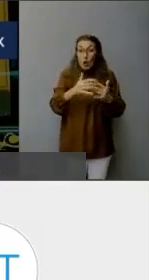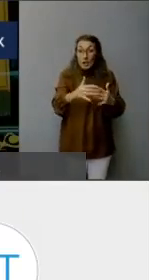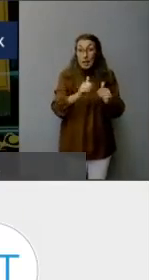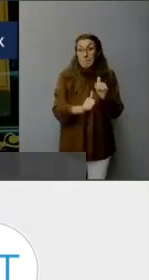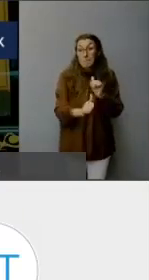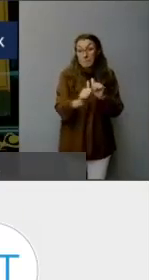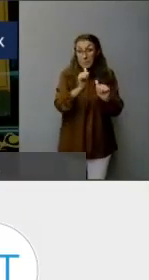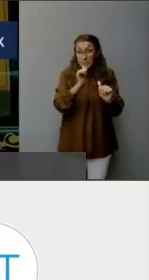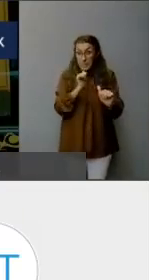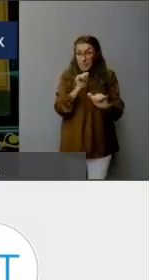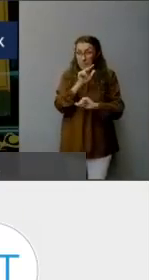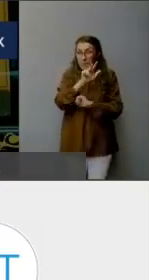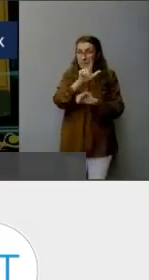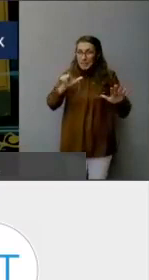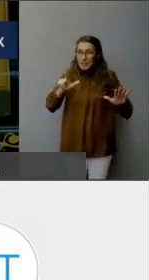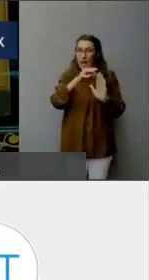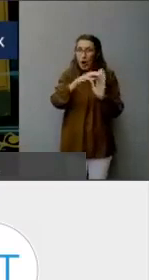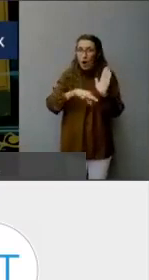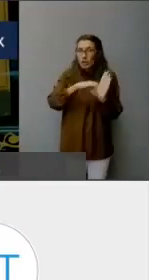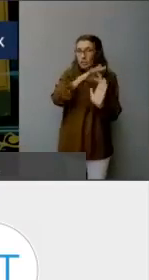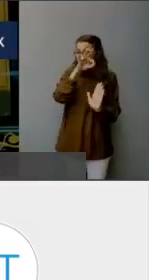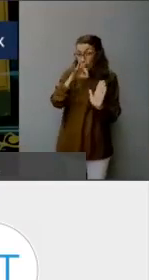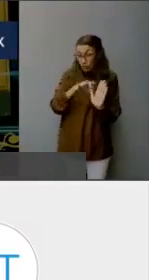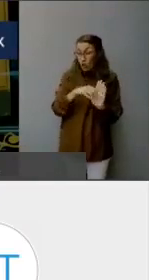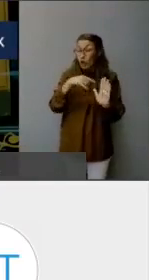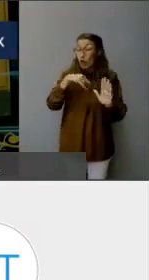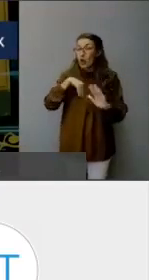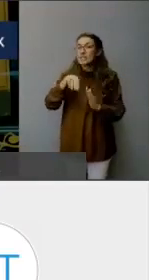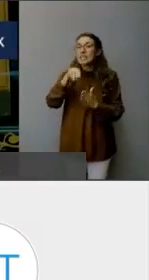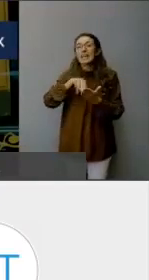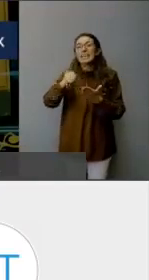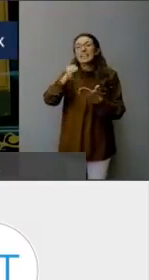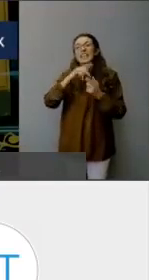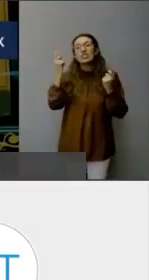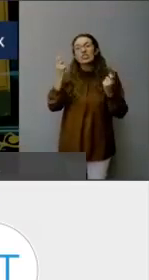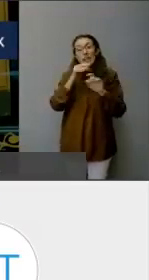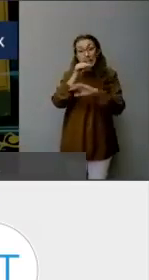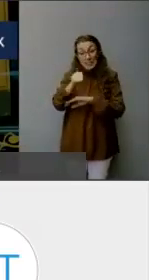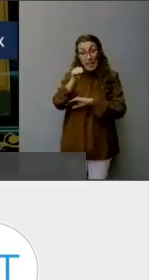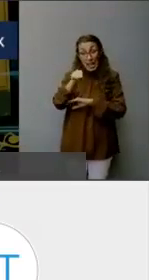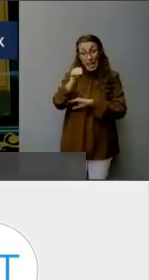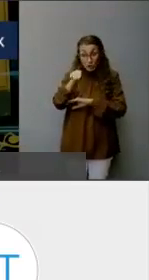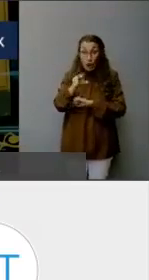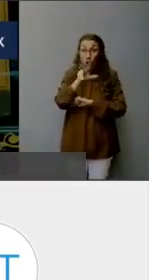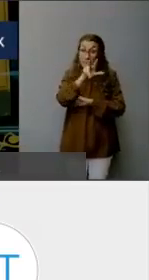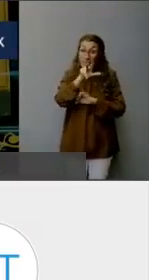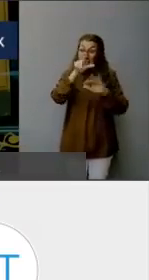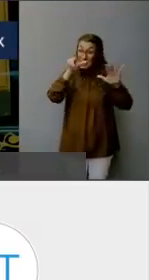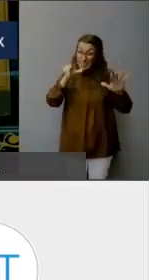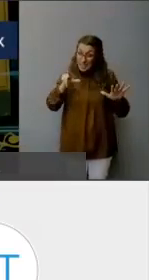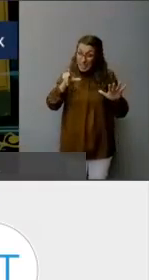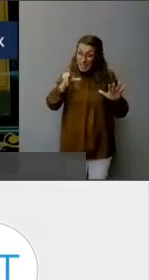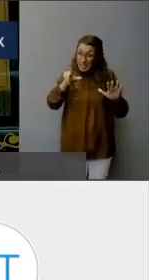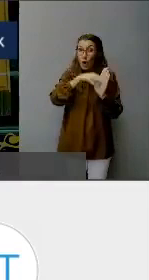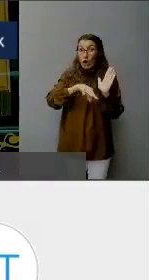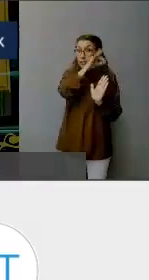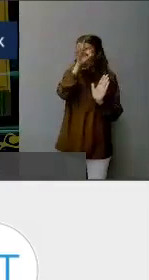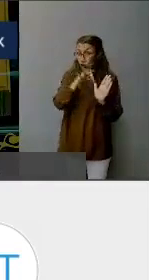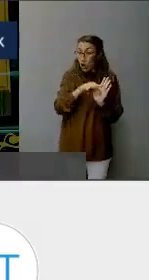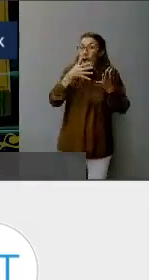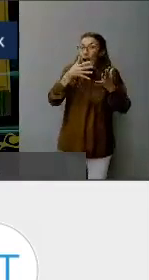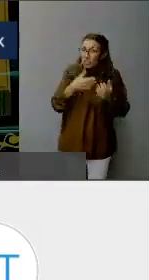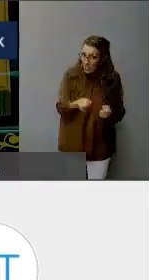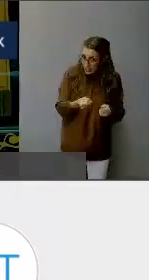37 ordini del giorno chiedo alla segreteria generale se tutti i 37 gli ordini del giorno possono essere